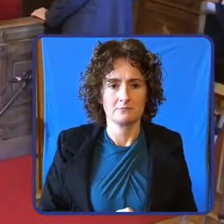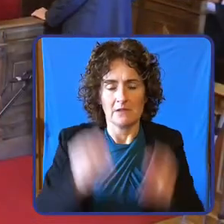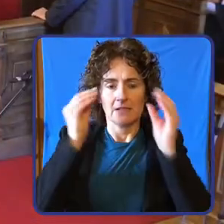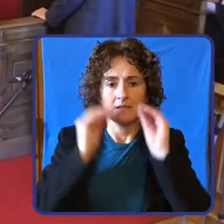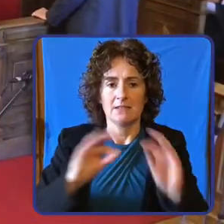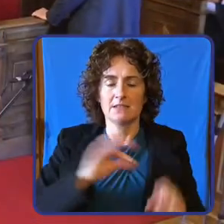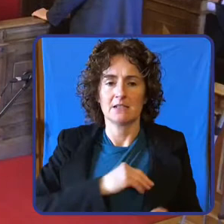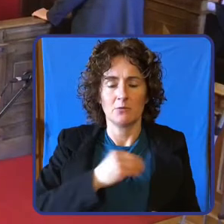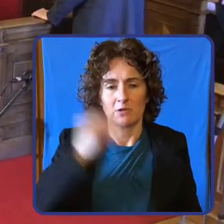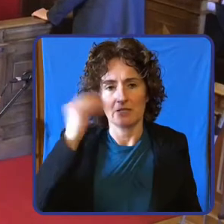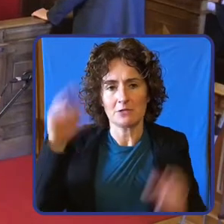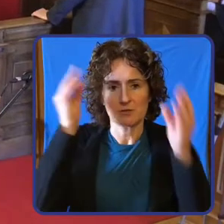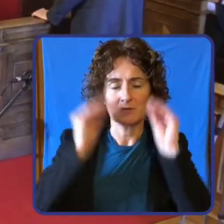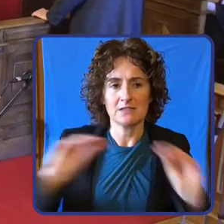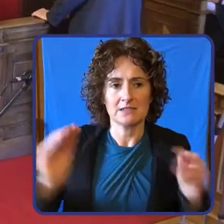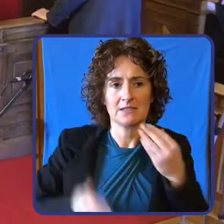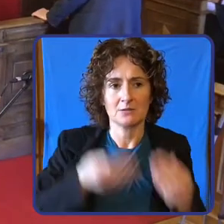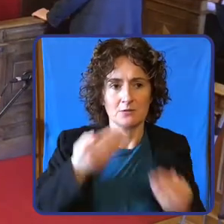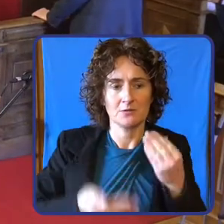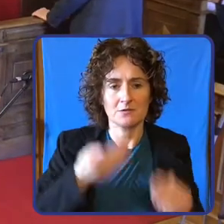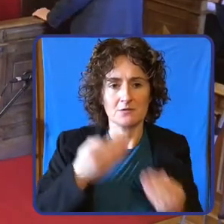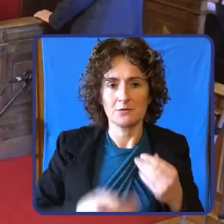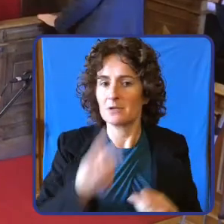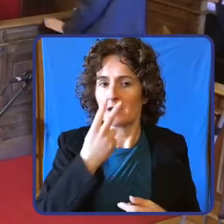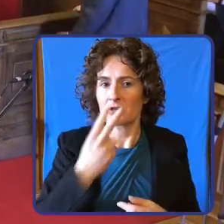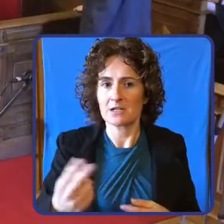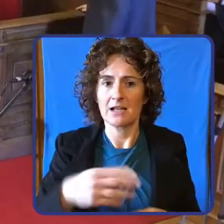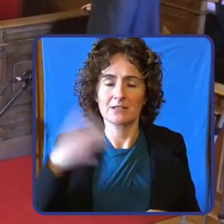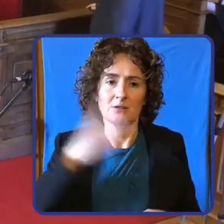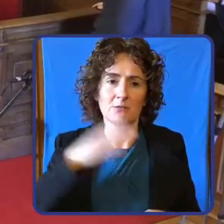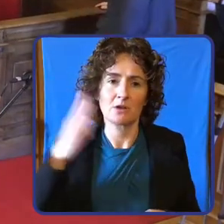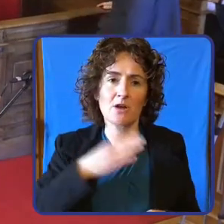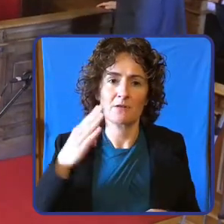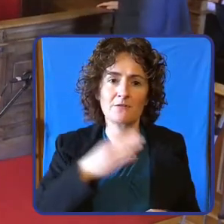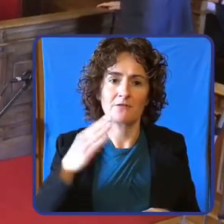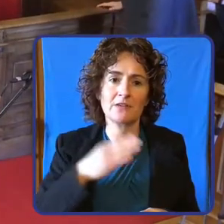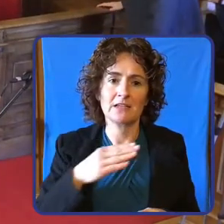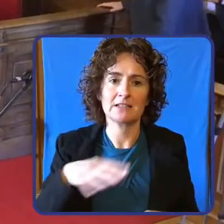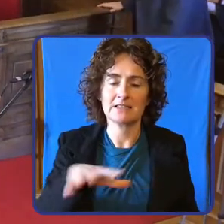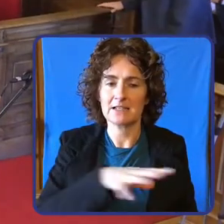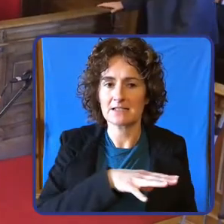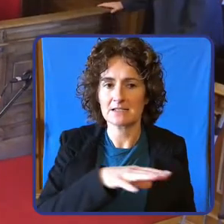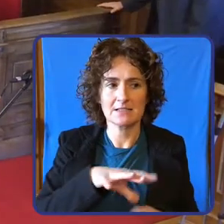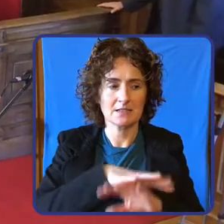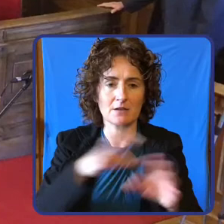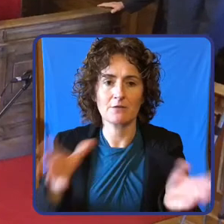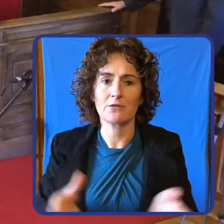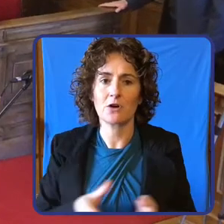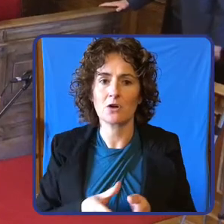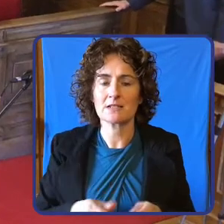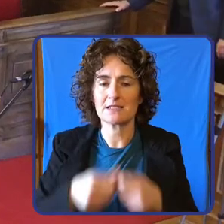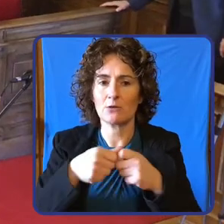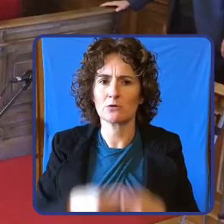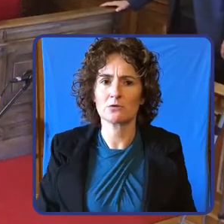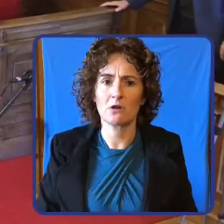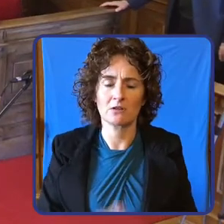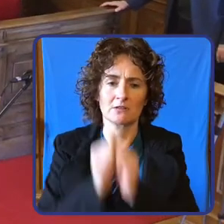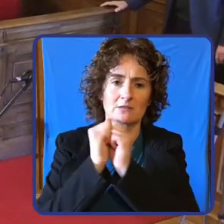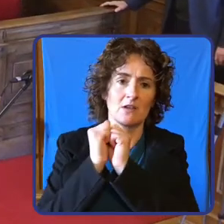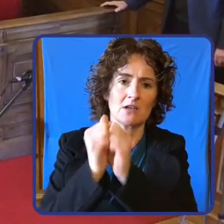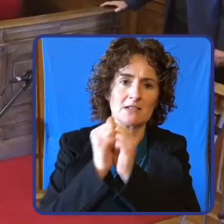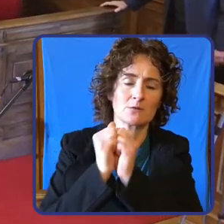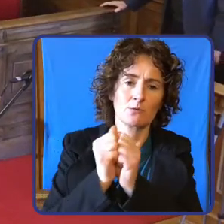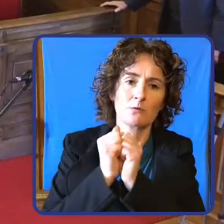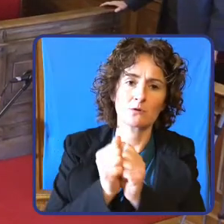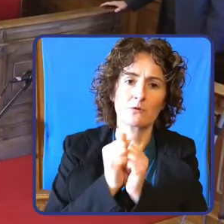Tisztelt polgármester úr, tisztelt közgyűlés, hát látom, hogy azért Fidesz frakció tagjai, különösen Cseri Tamás képviselőtársam azért nagyon szurkol,